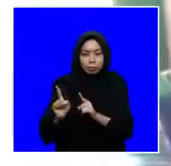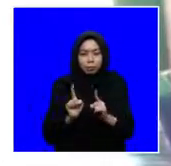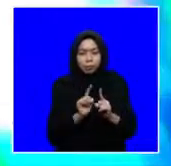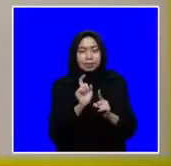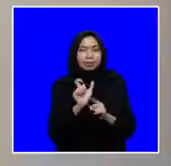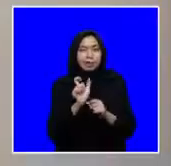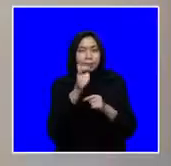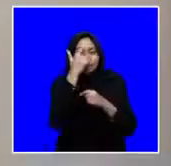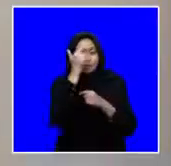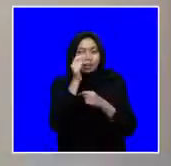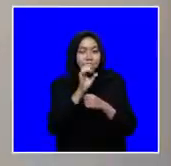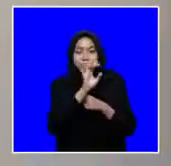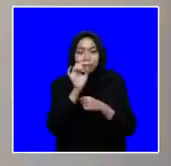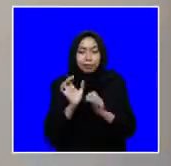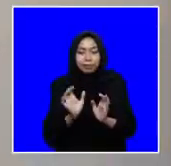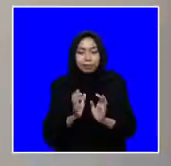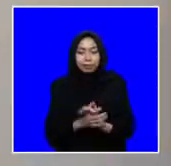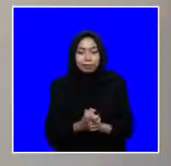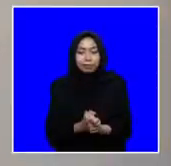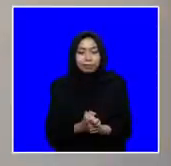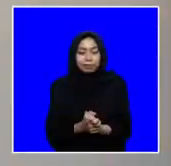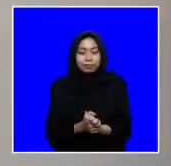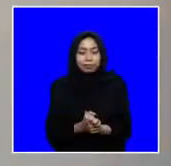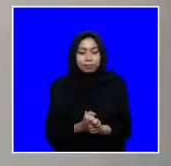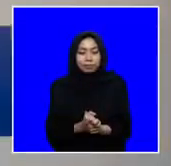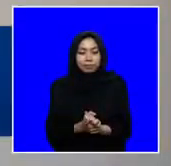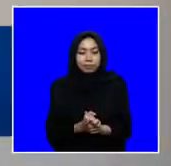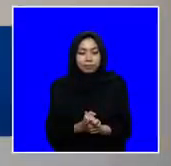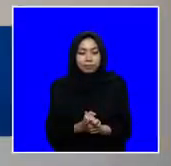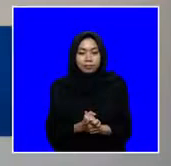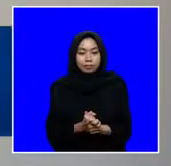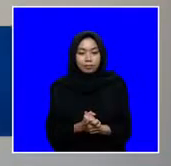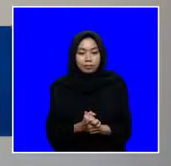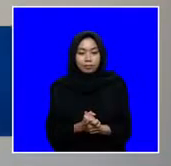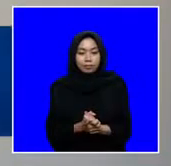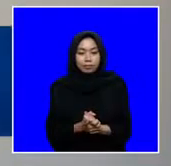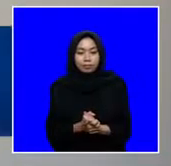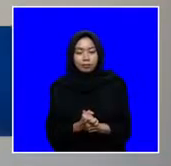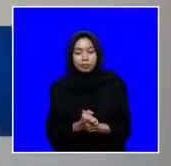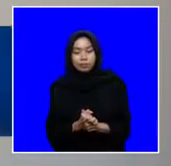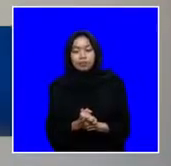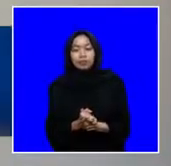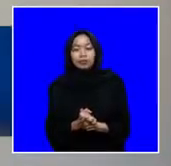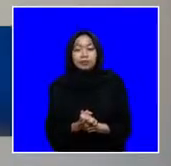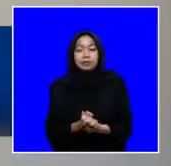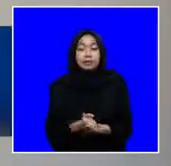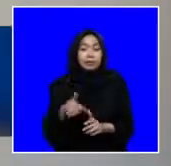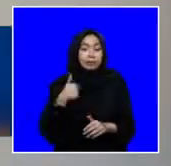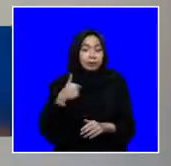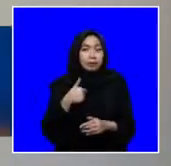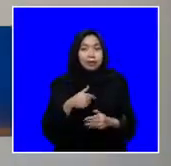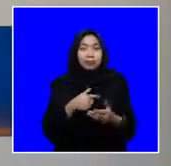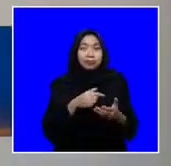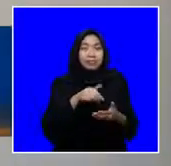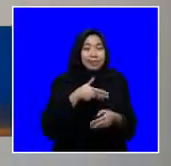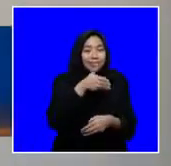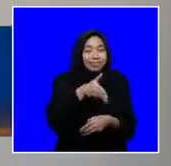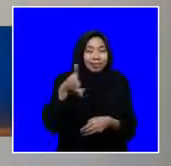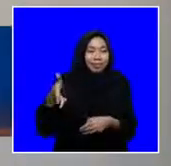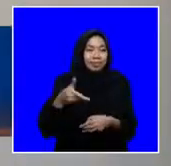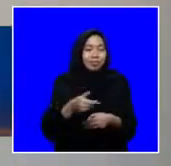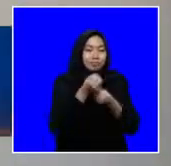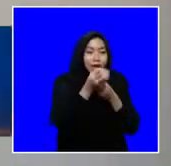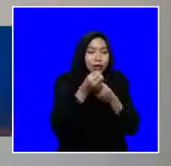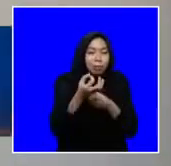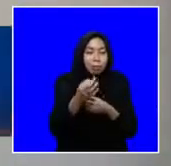sangat banyak. Selama saya mengikuti program ini, banyak sekali hal baru dan pengalaman baru